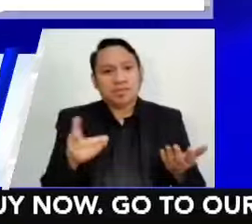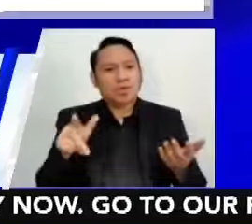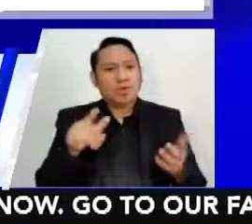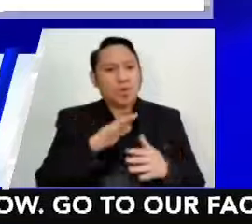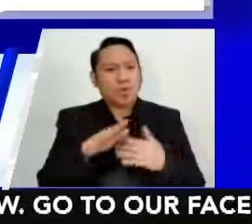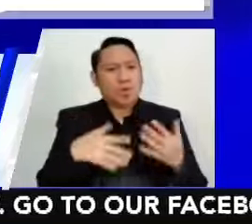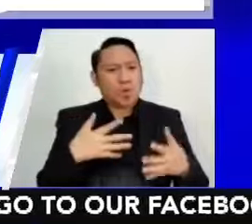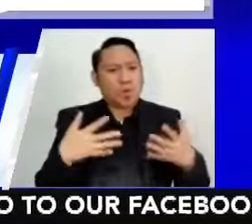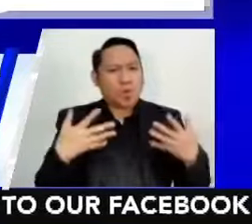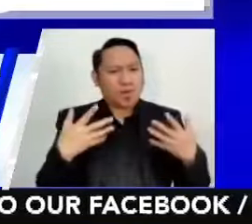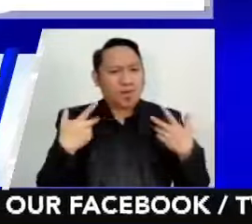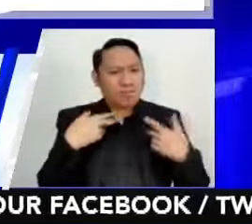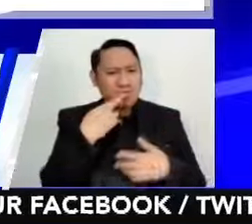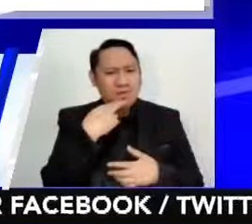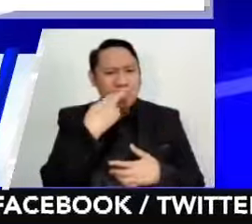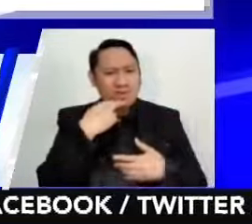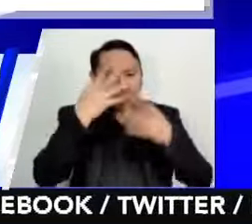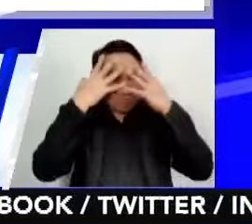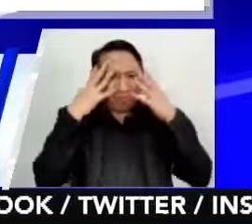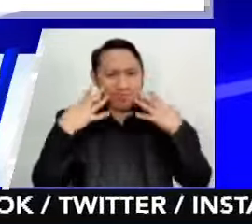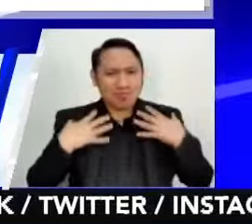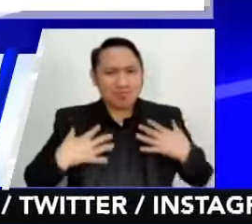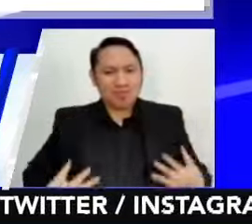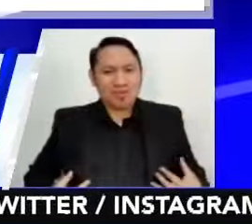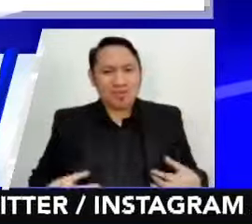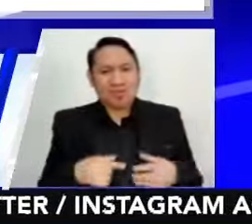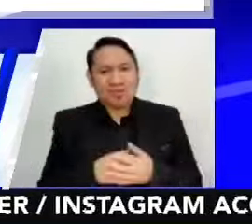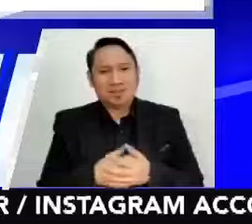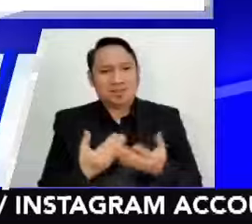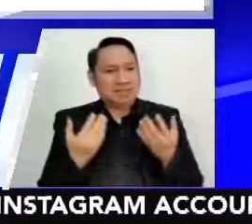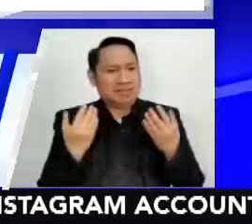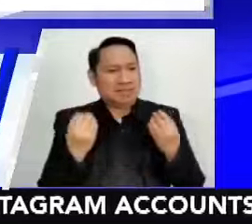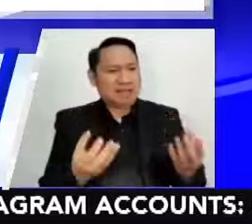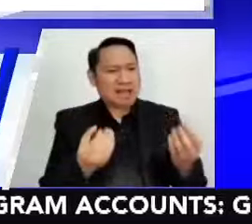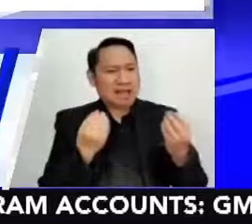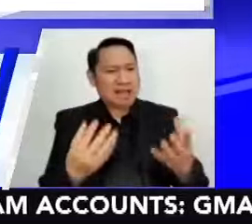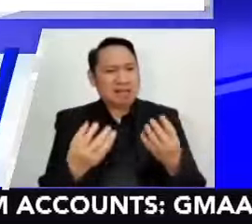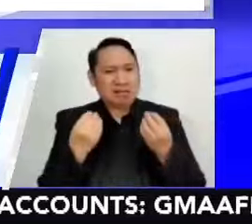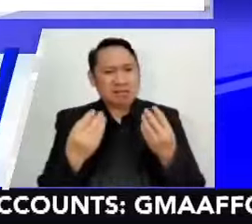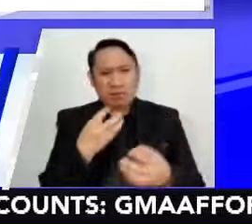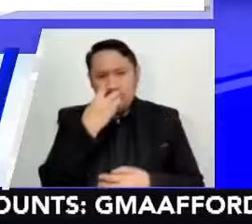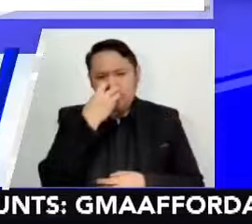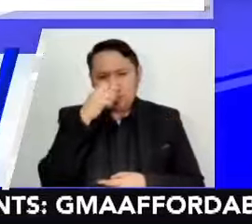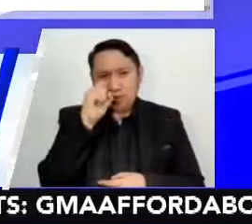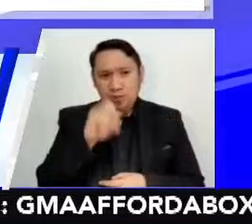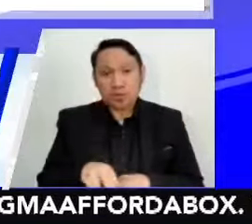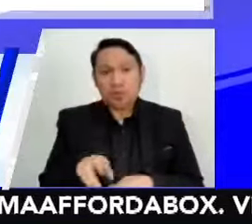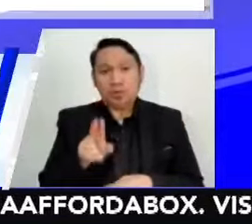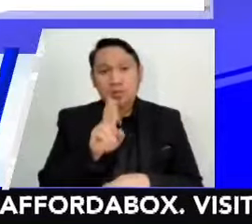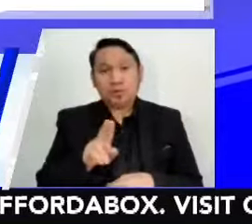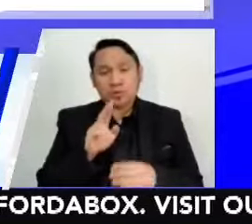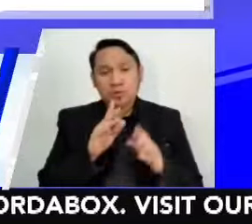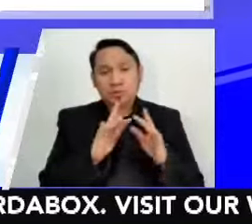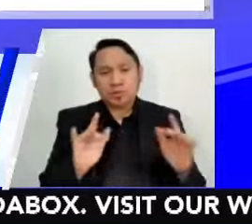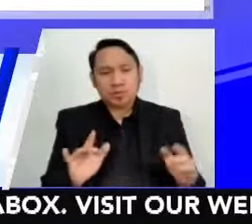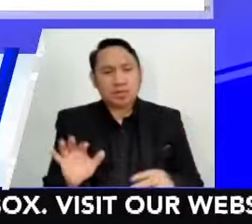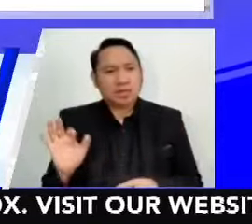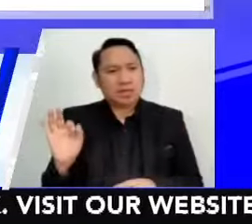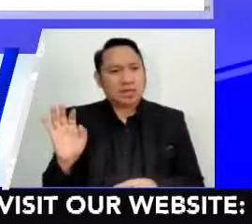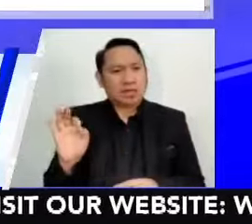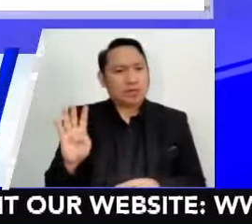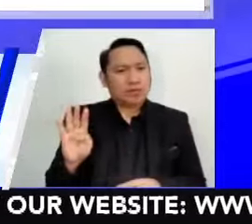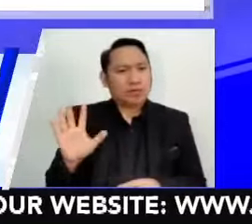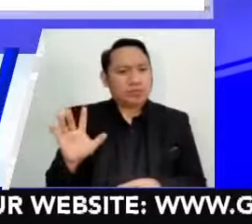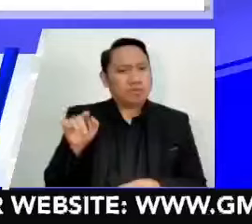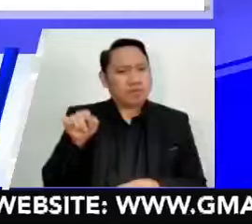nito. Tinatayang mahigit 100 toneladang kamatis ang ginamit sa pagdiriwang. 1945 na magsimula ang La Tomatina